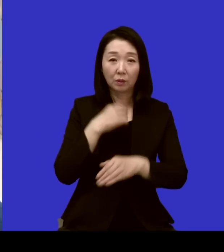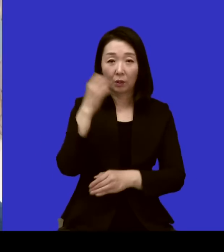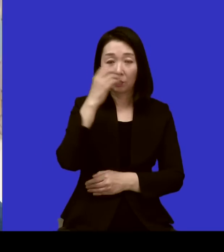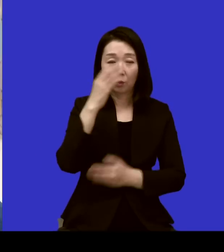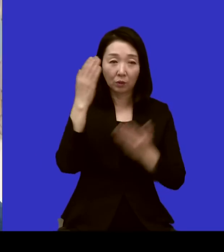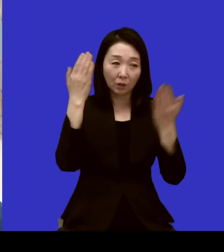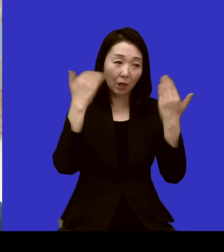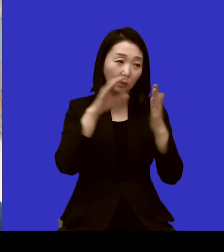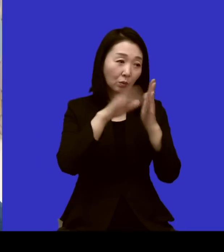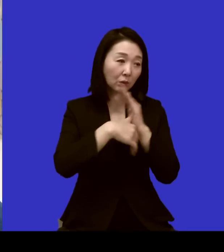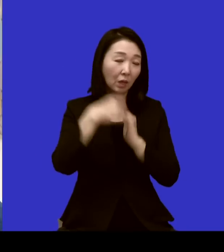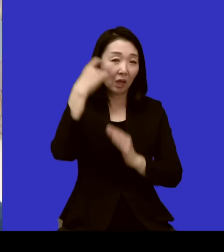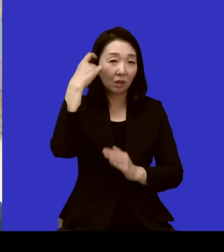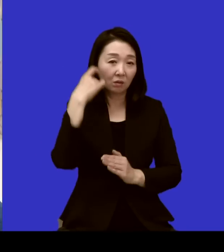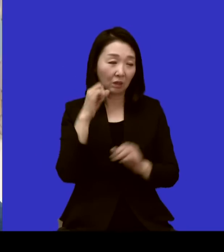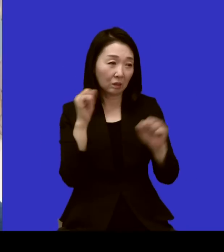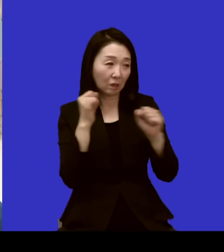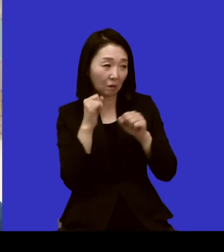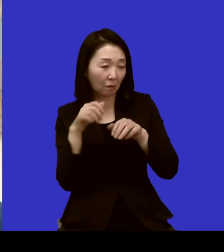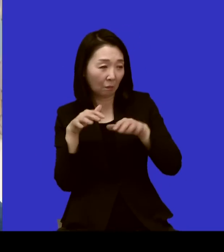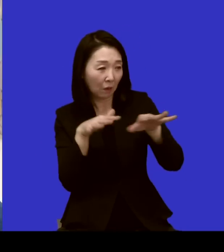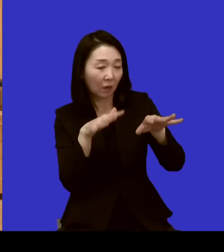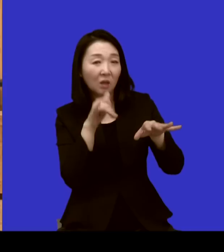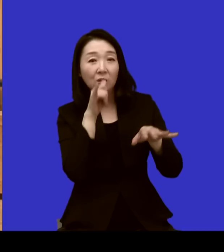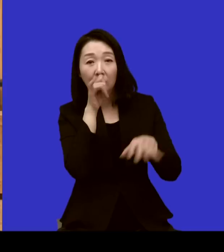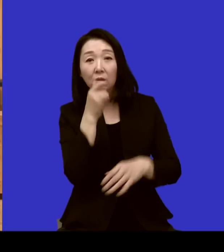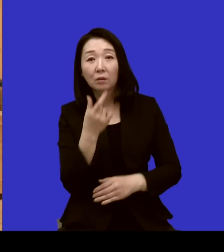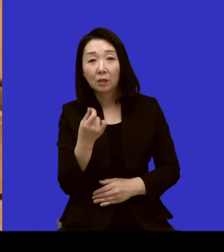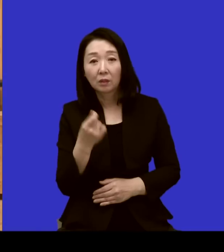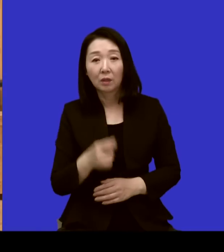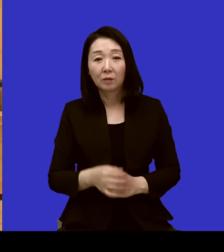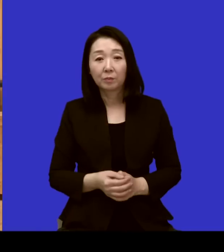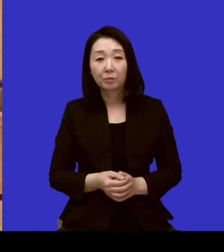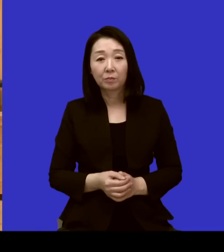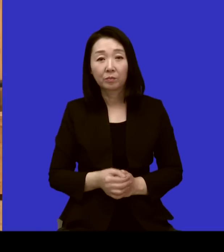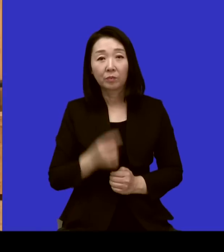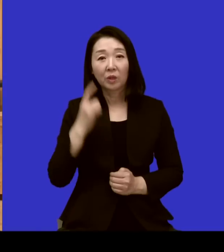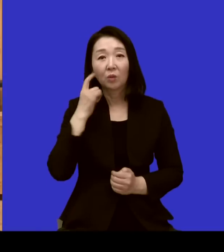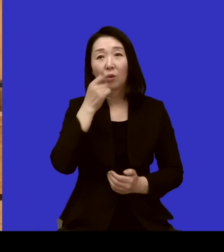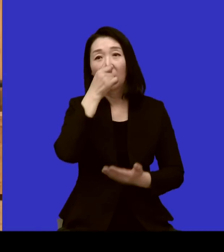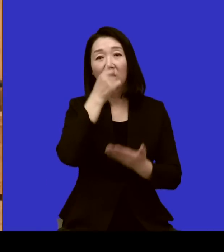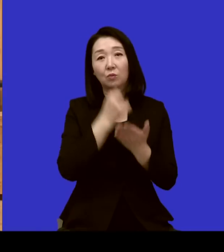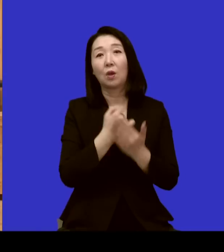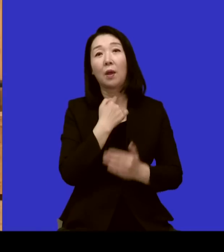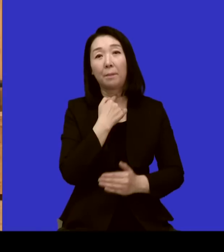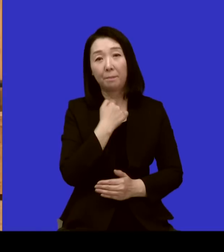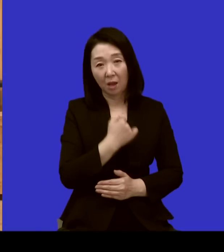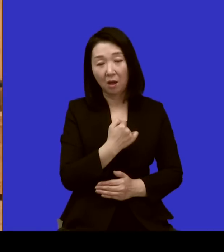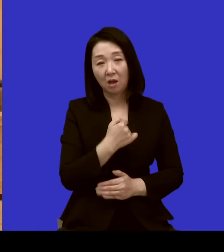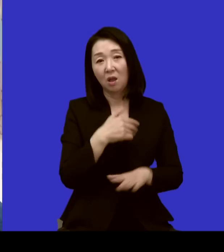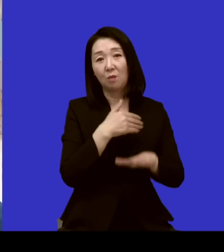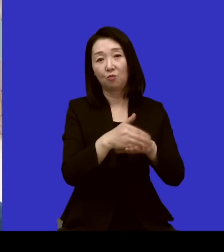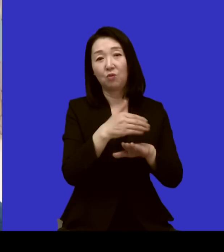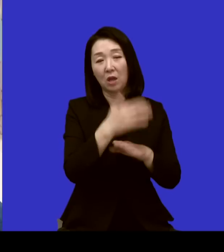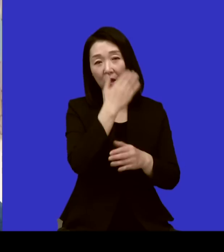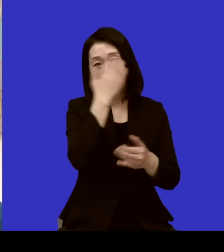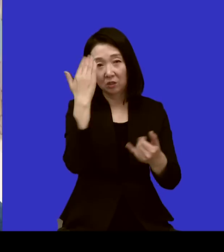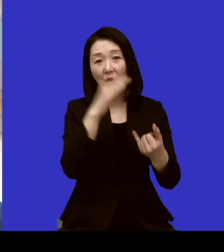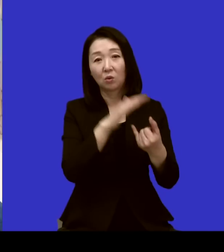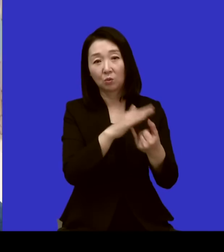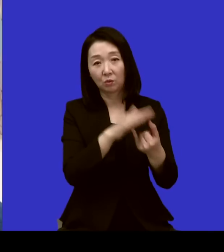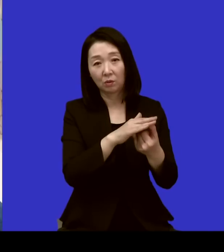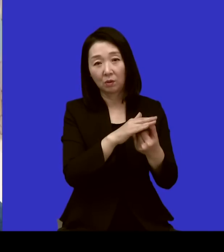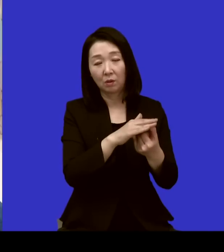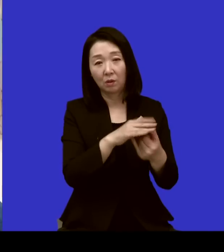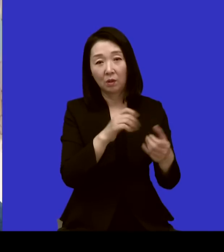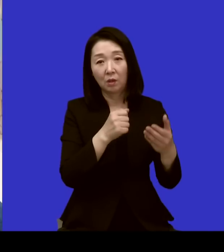느꼈던 그런 냉대의 시선이 아직은 남아 있는 것 같아요. 아무래도 범죄를 저질렀었고 우범 청소년들이니까 제도권 사회에서